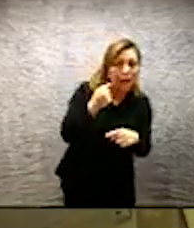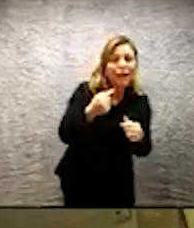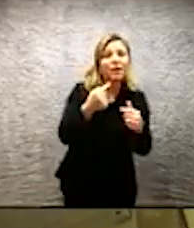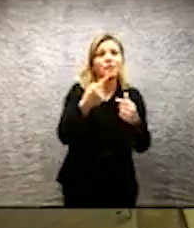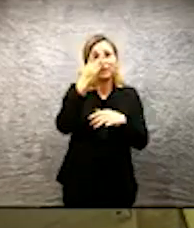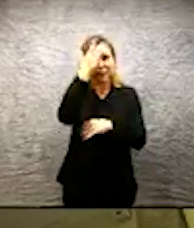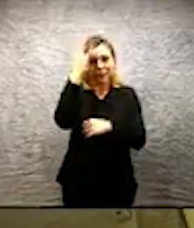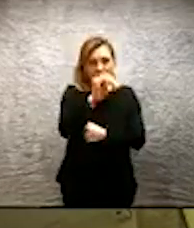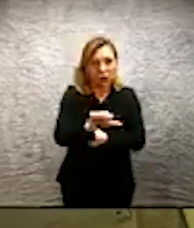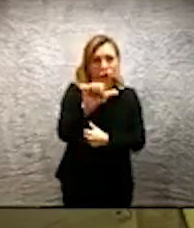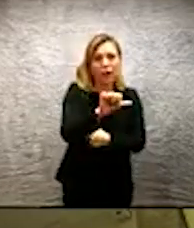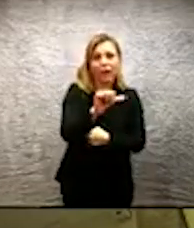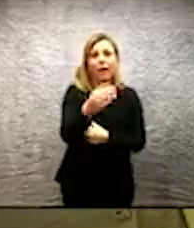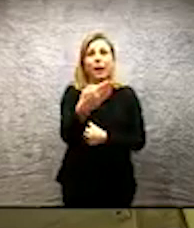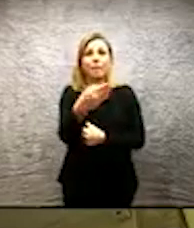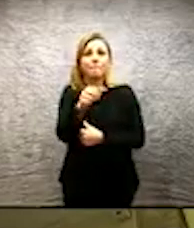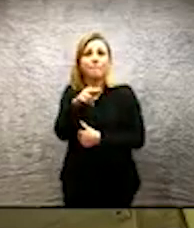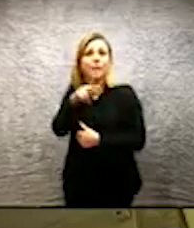Donc,